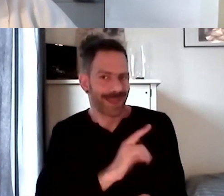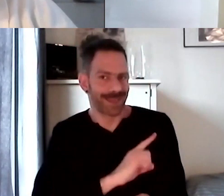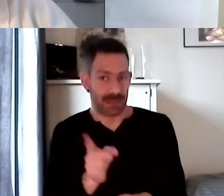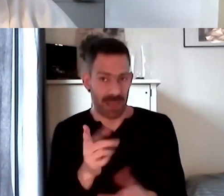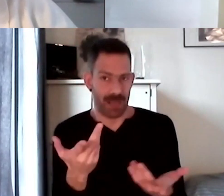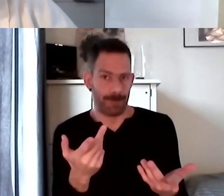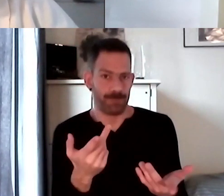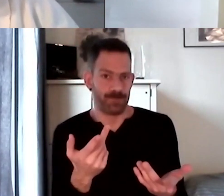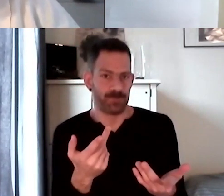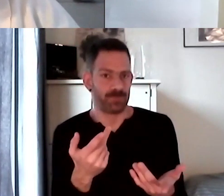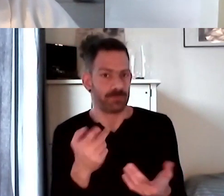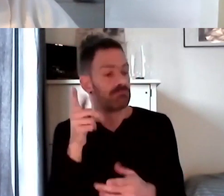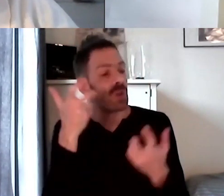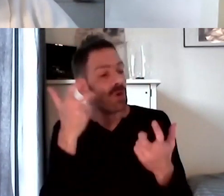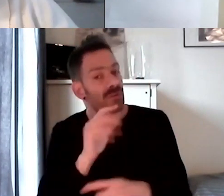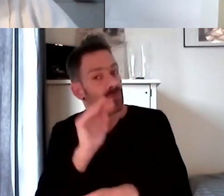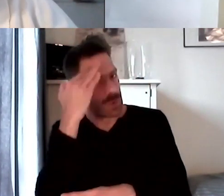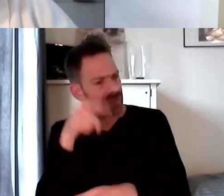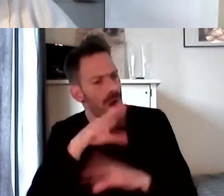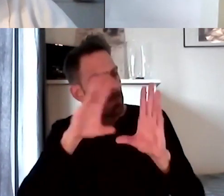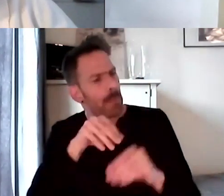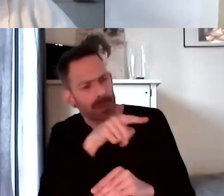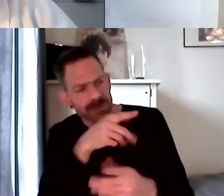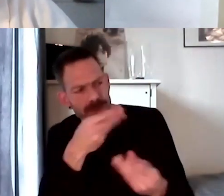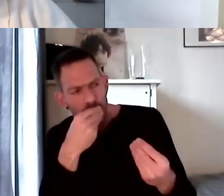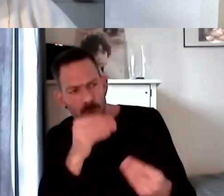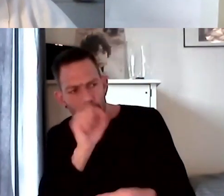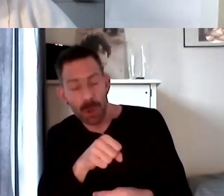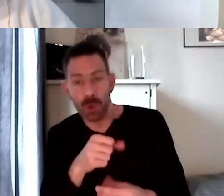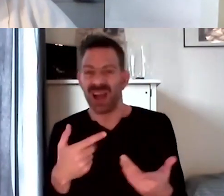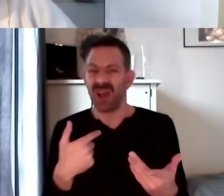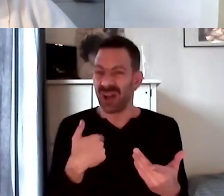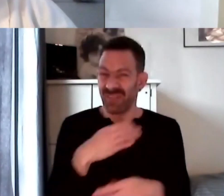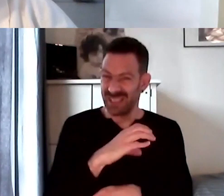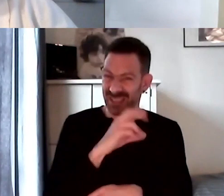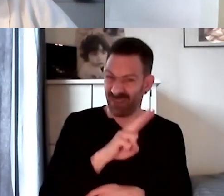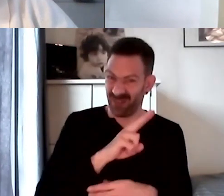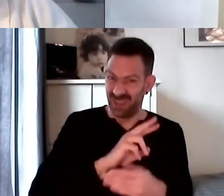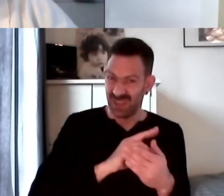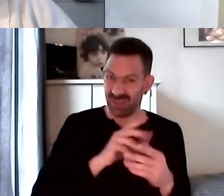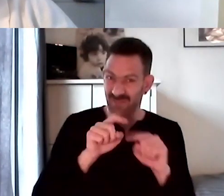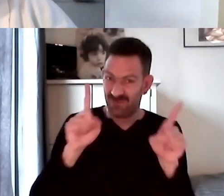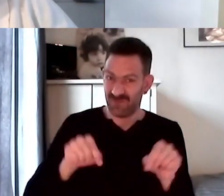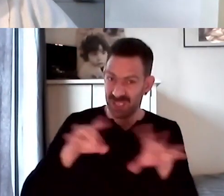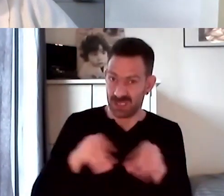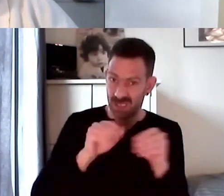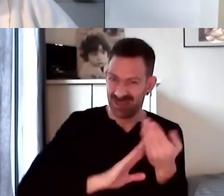tenir le nouveau poste. Donc, moi, je serais assez sceptique sur le fait de joindre la fiche de synthèse. Hein. C'est la, n'oubliez pas,